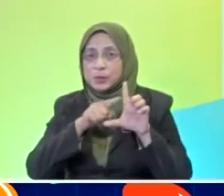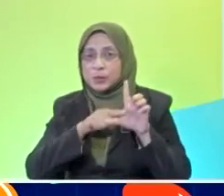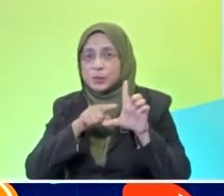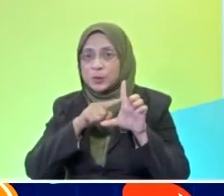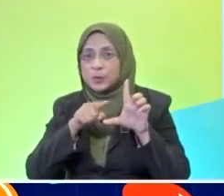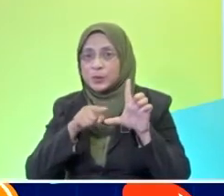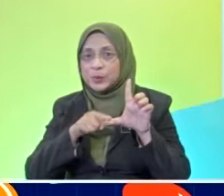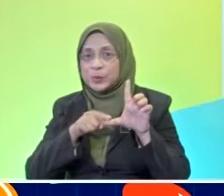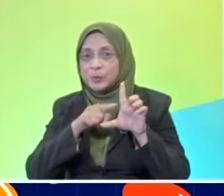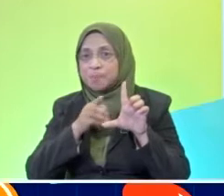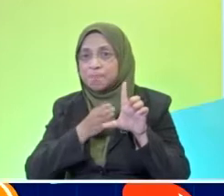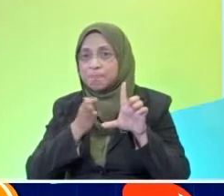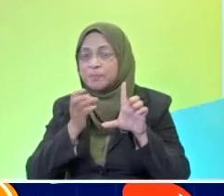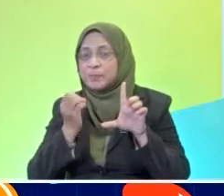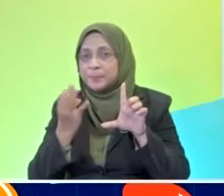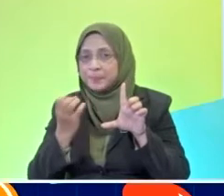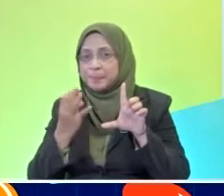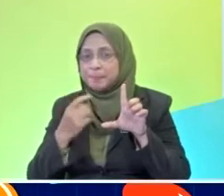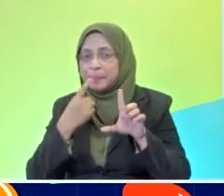Ya, siapa yang nak cuba boleh angkat tangan.